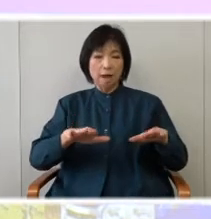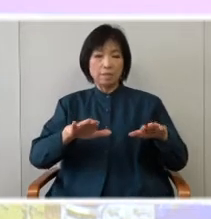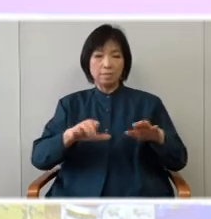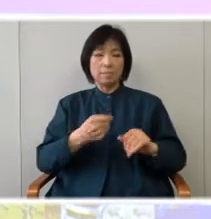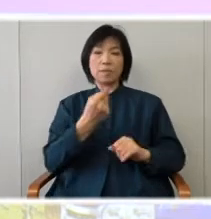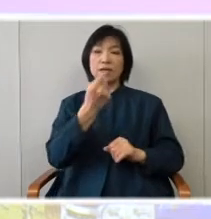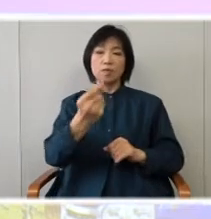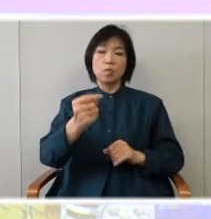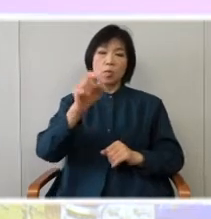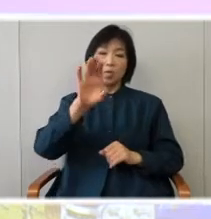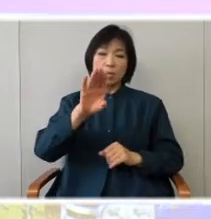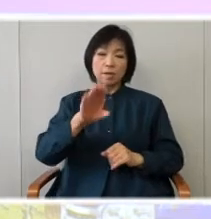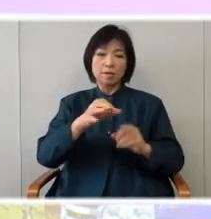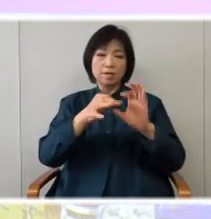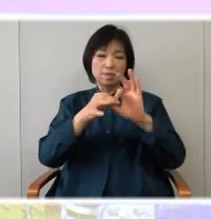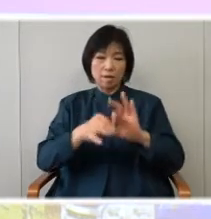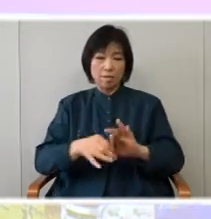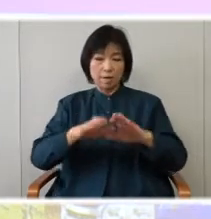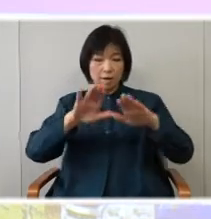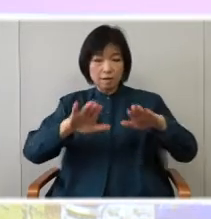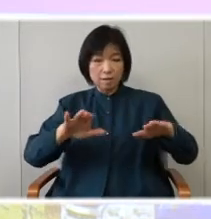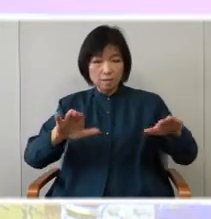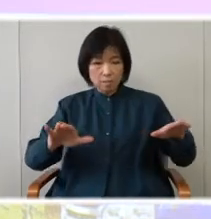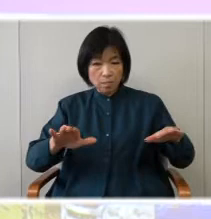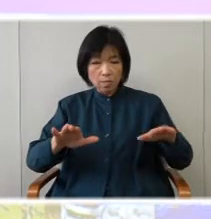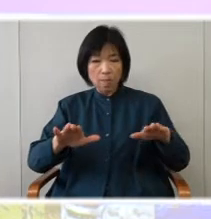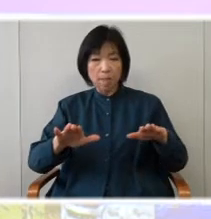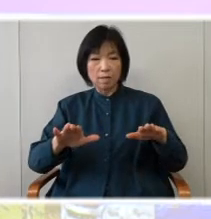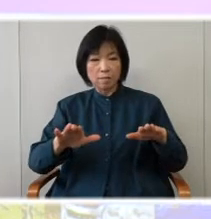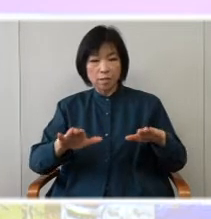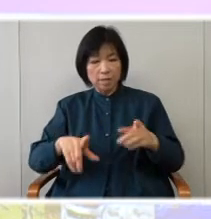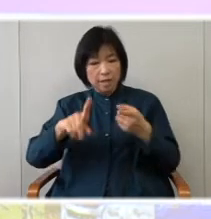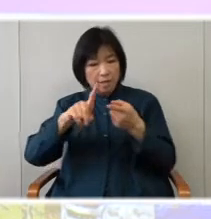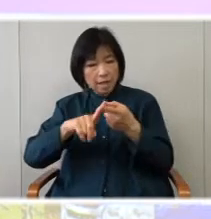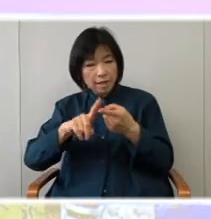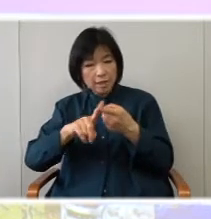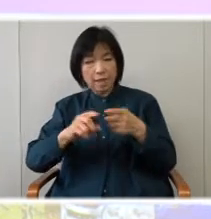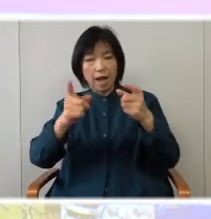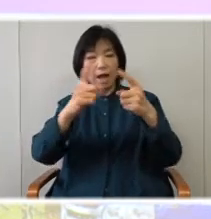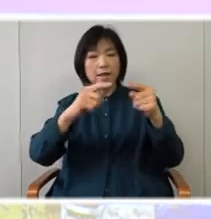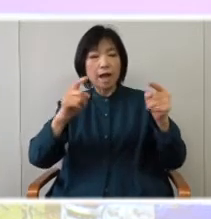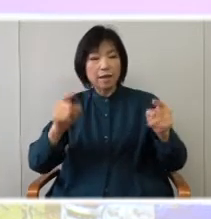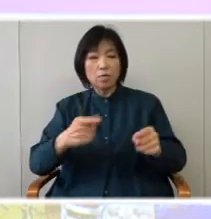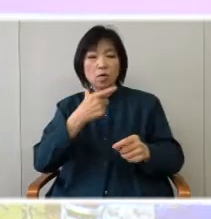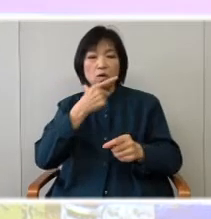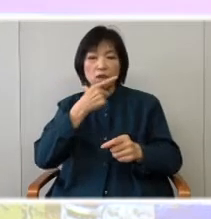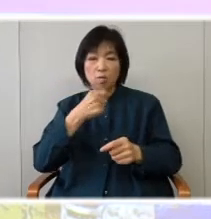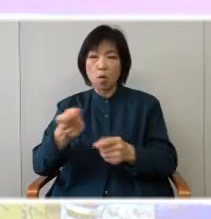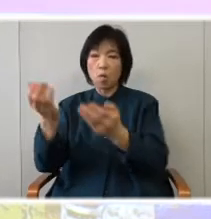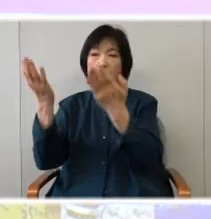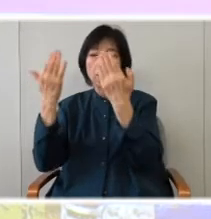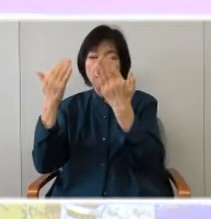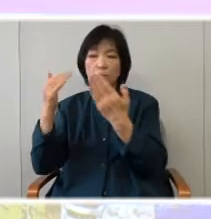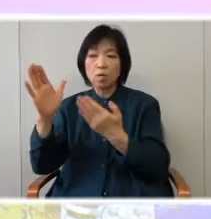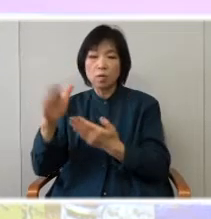車については、児童の体験に適した車両、また内容の希望を学校から伺